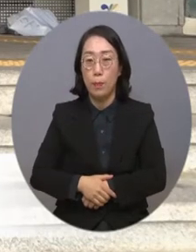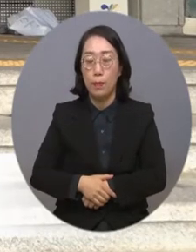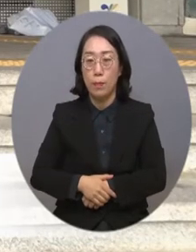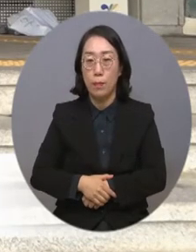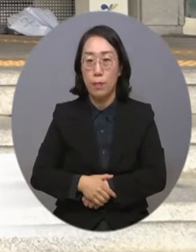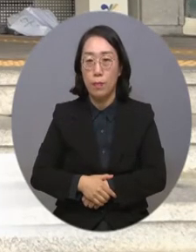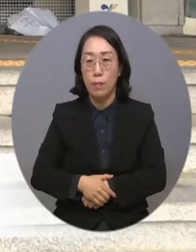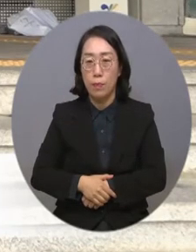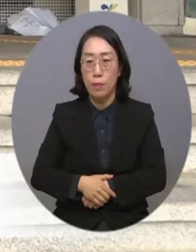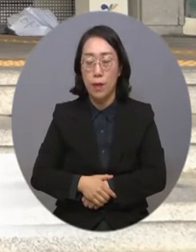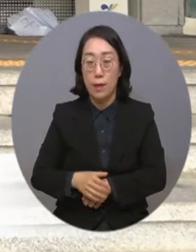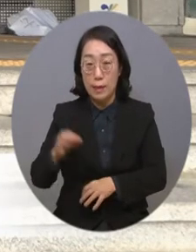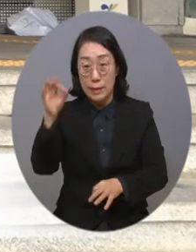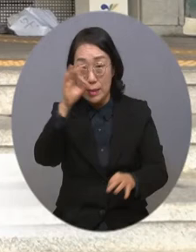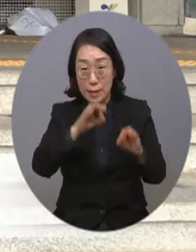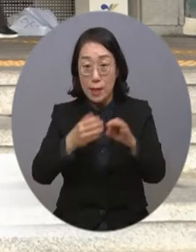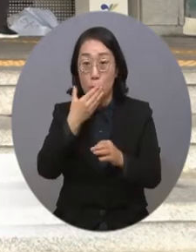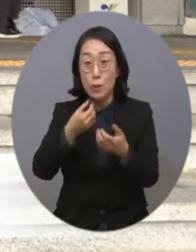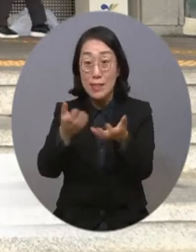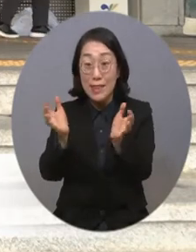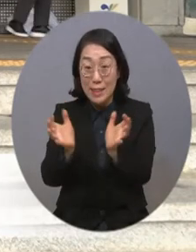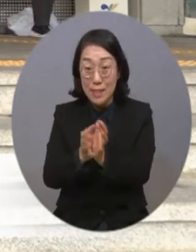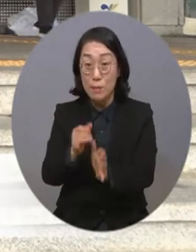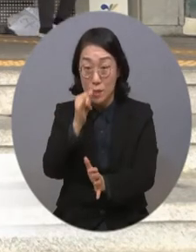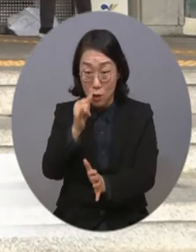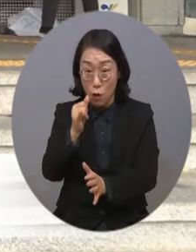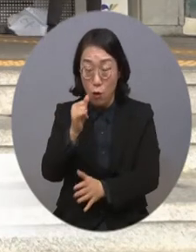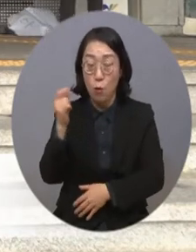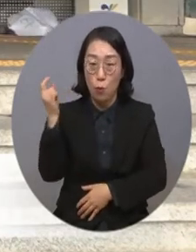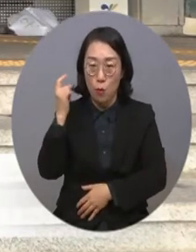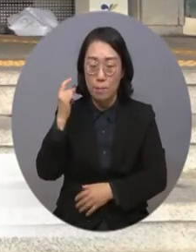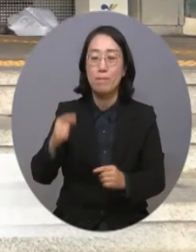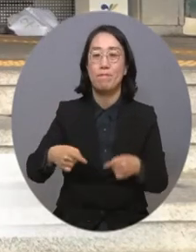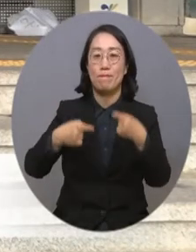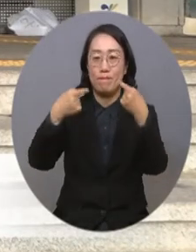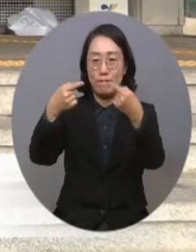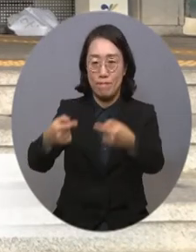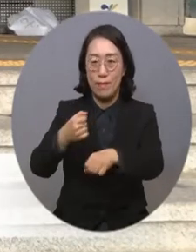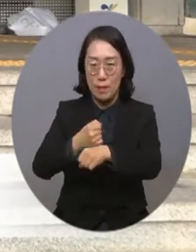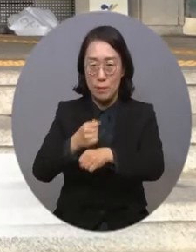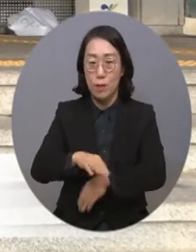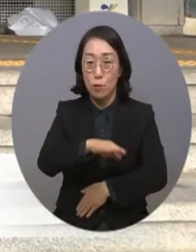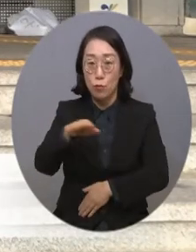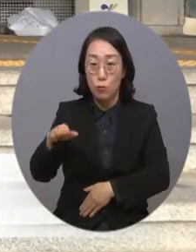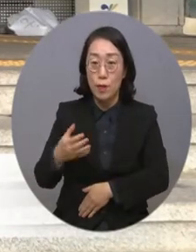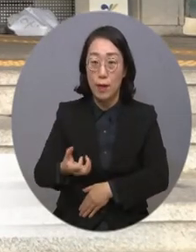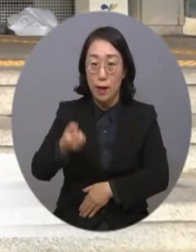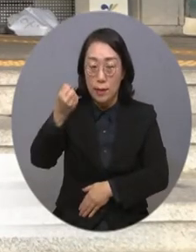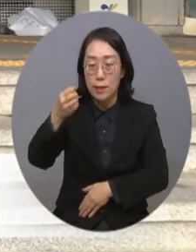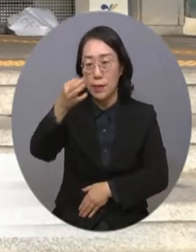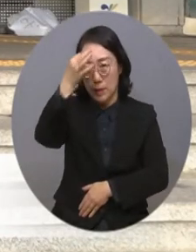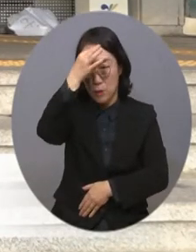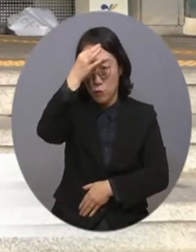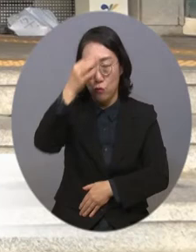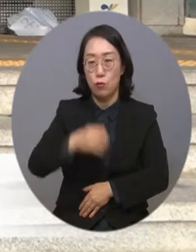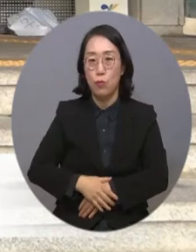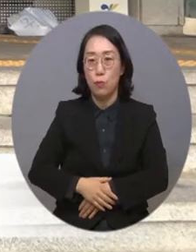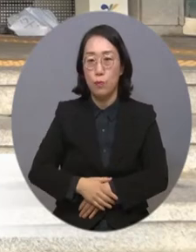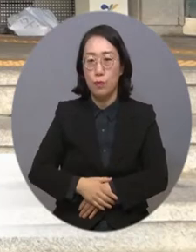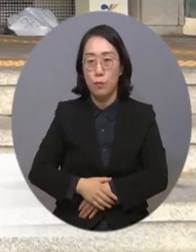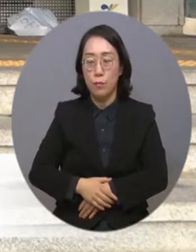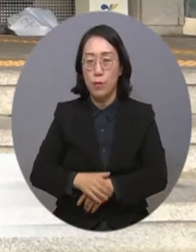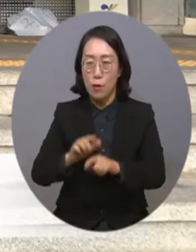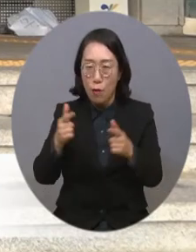참여하는 법 팀 만나서 왜 인제 참여하게 되었습니다 저흰 에벨 있는 게 진수 그외는